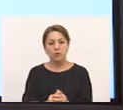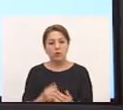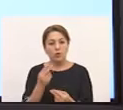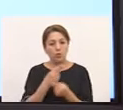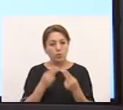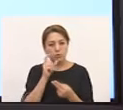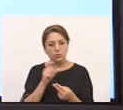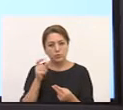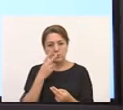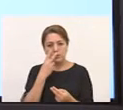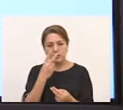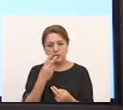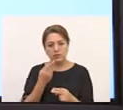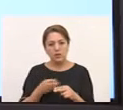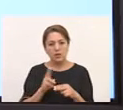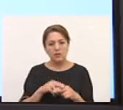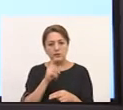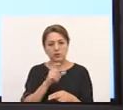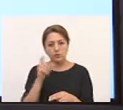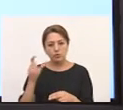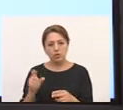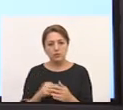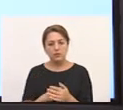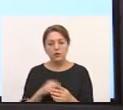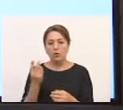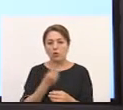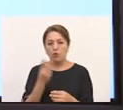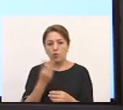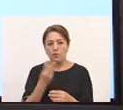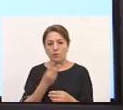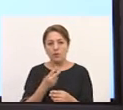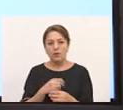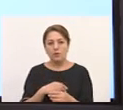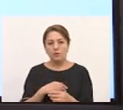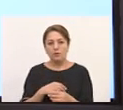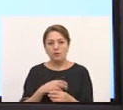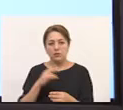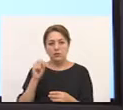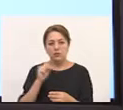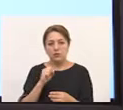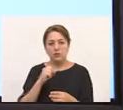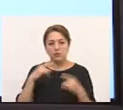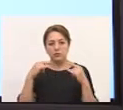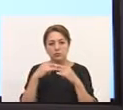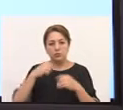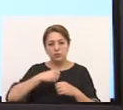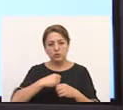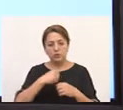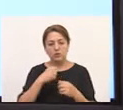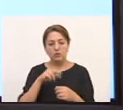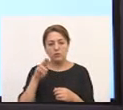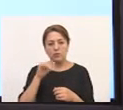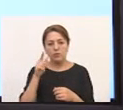художник показал этих людей. Оба оперлись руками на стол. Но Пугачев